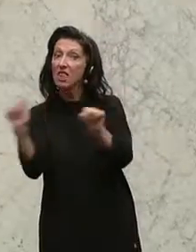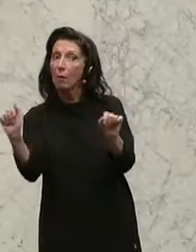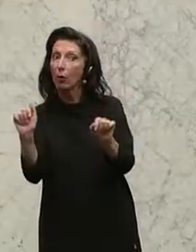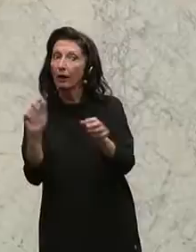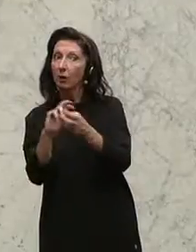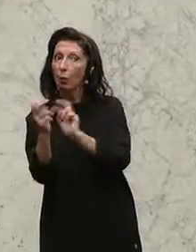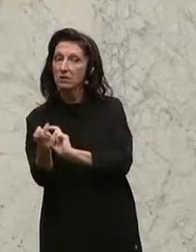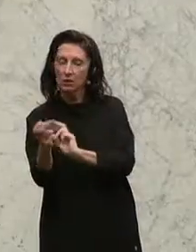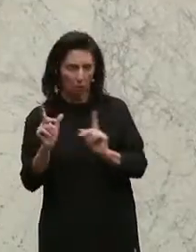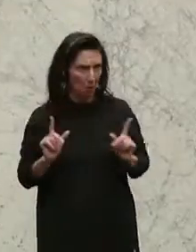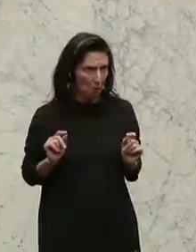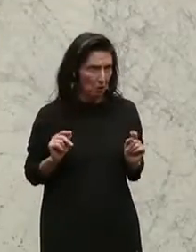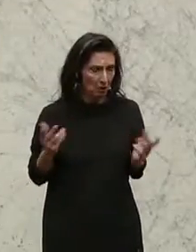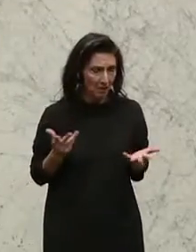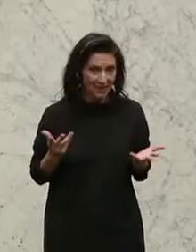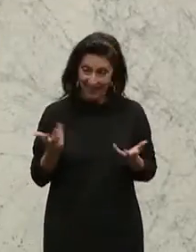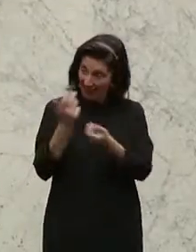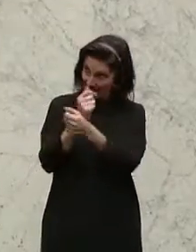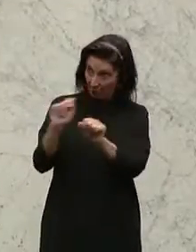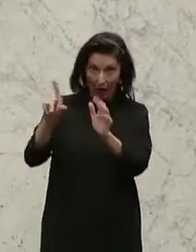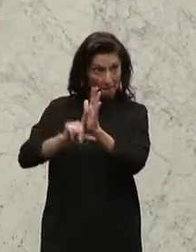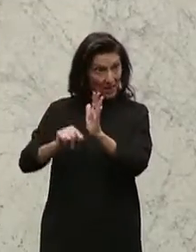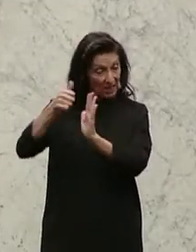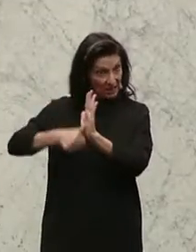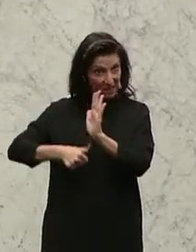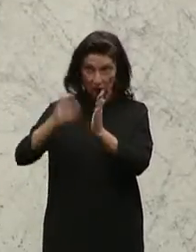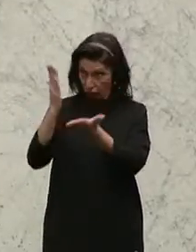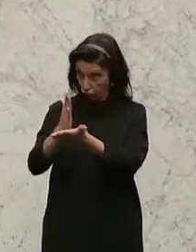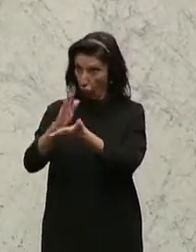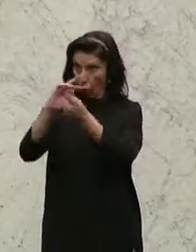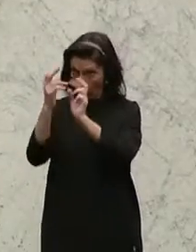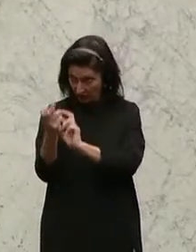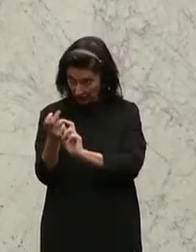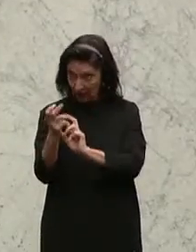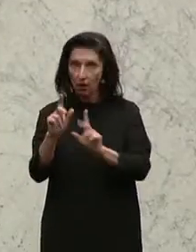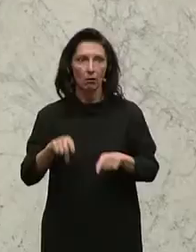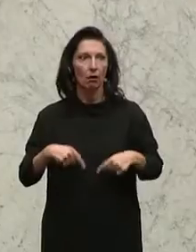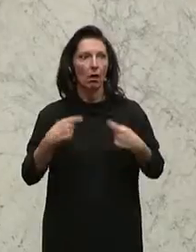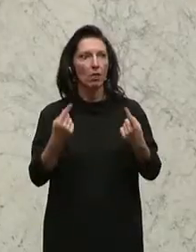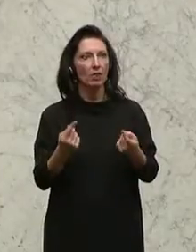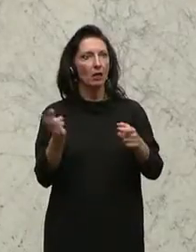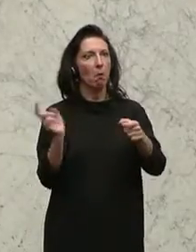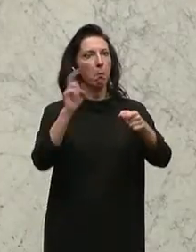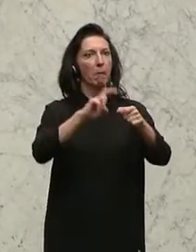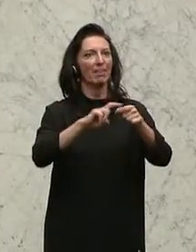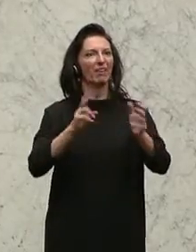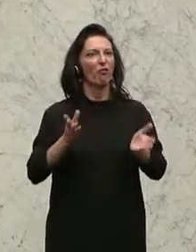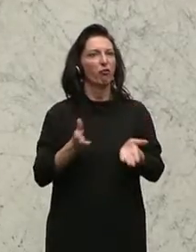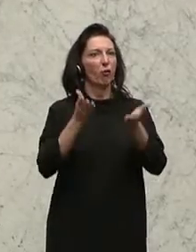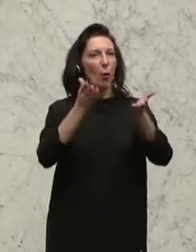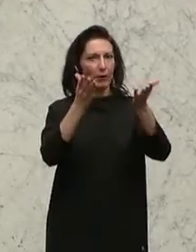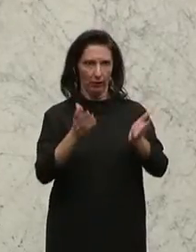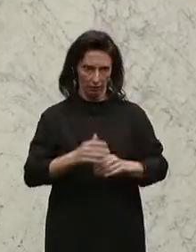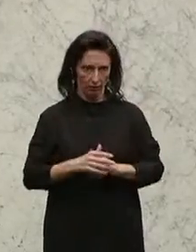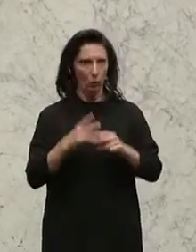umgedreht, dann, wenn demokratische Mindeststandards eingehalten wird, den Beitritt zu forcieren bzw. die